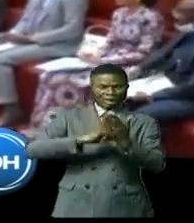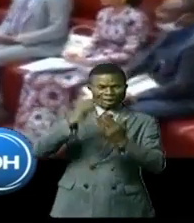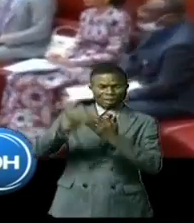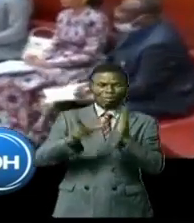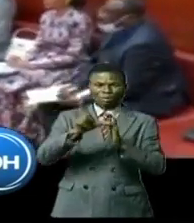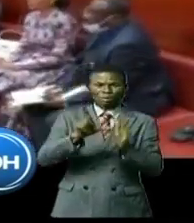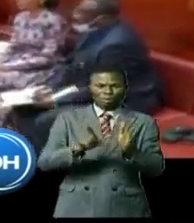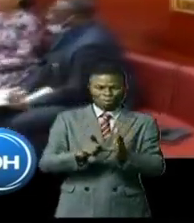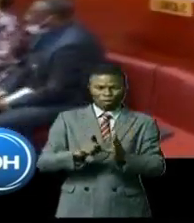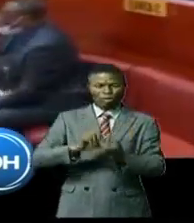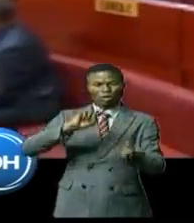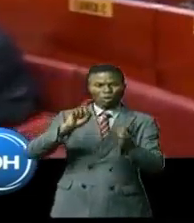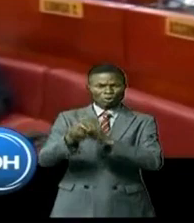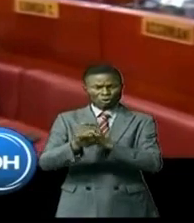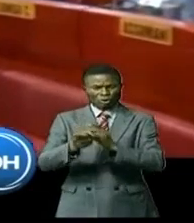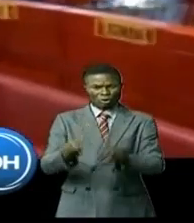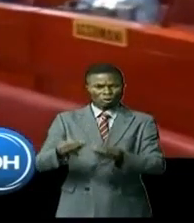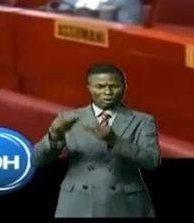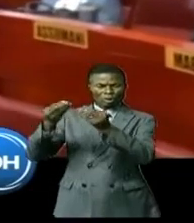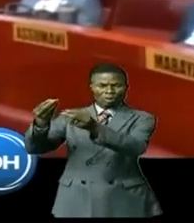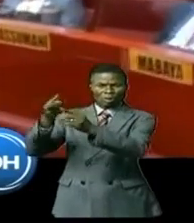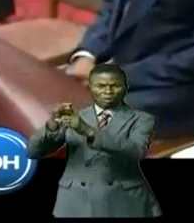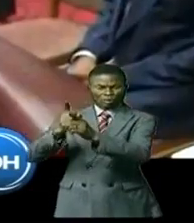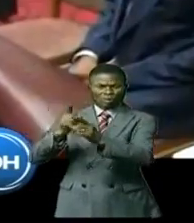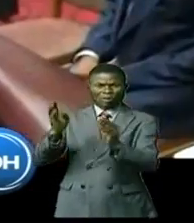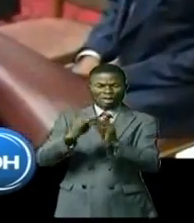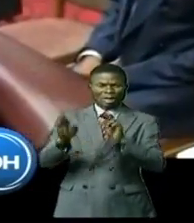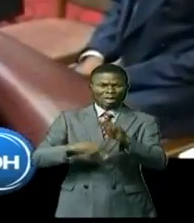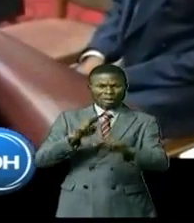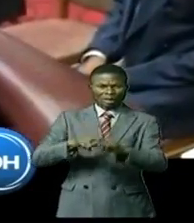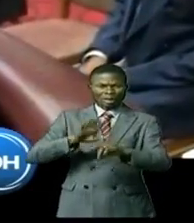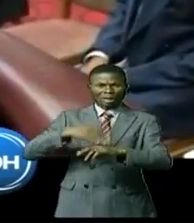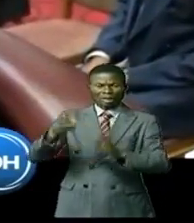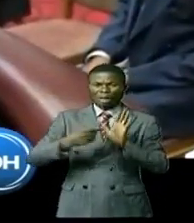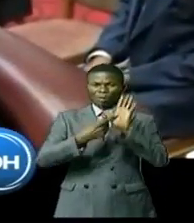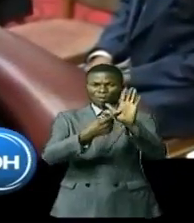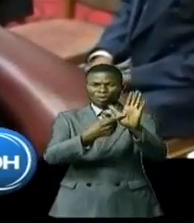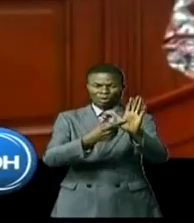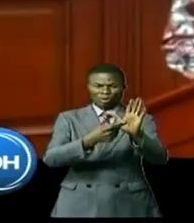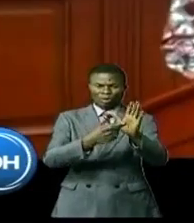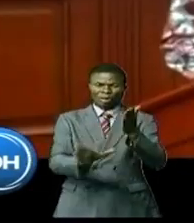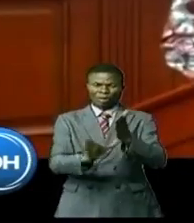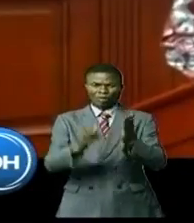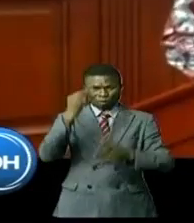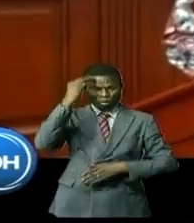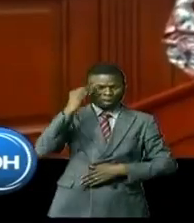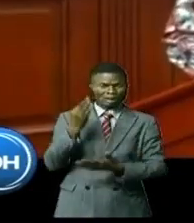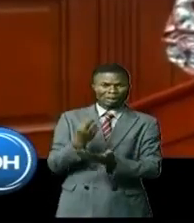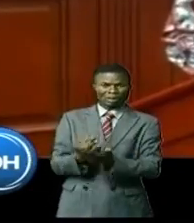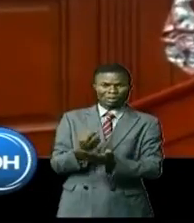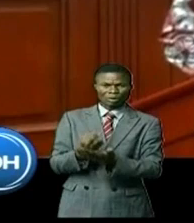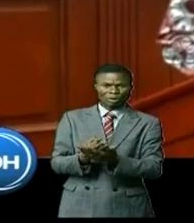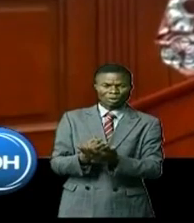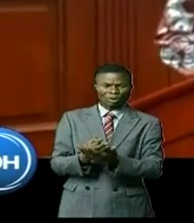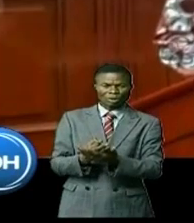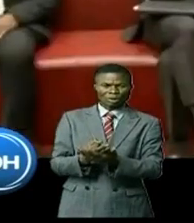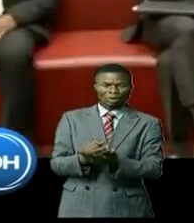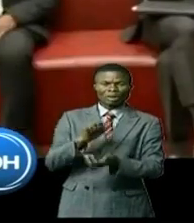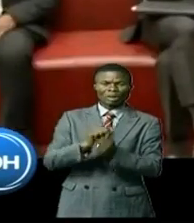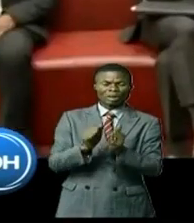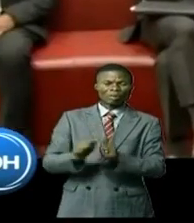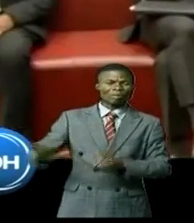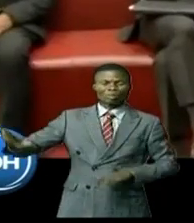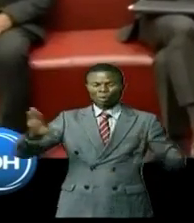de ratification lui transmis par l'Assemblée nationale après leur présentation par la vice-ministre des Finances, Onège Nselé.